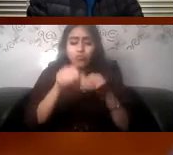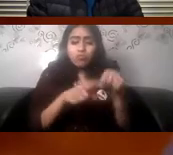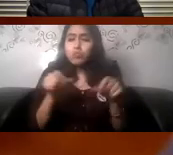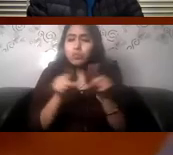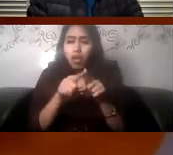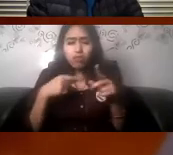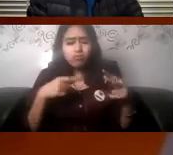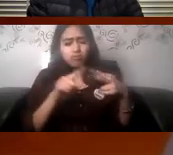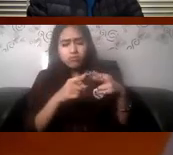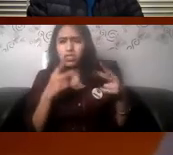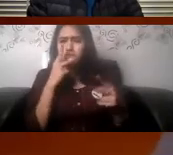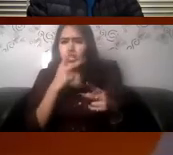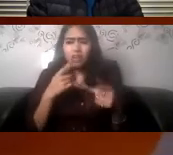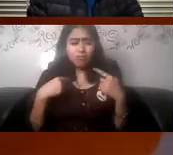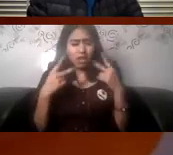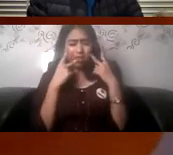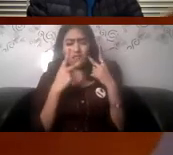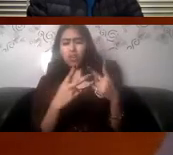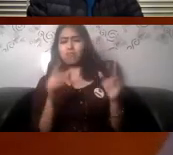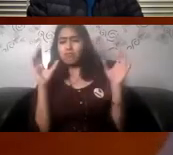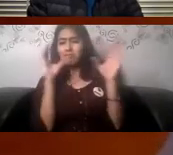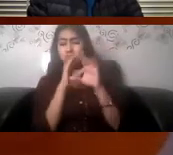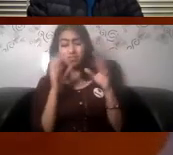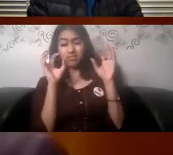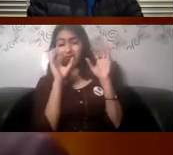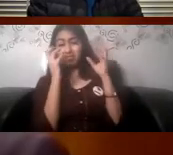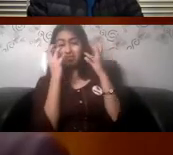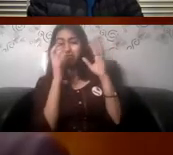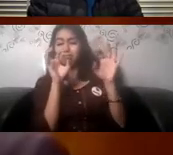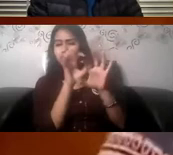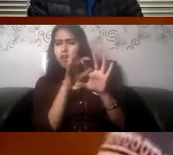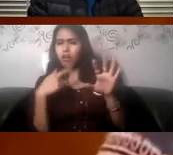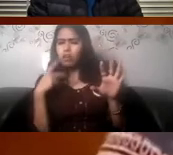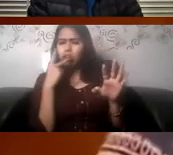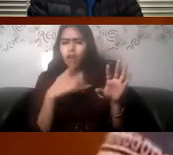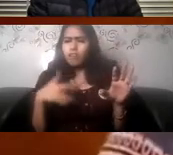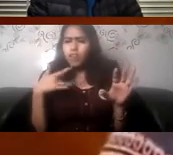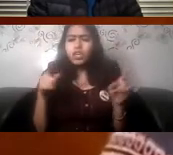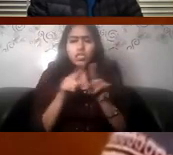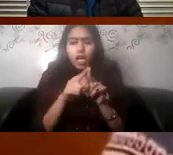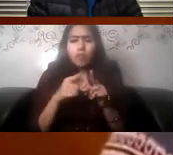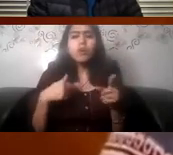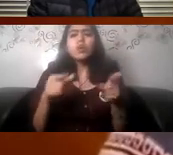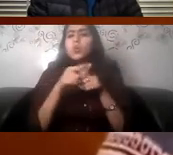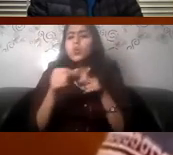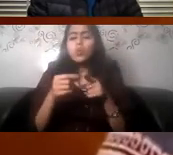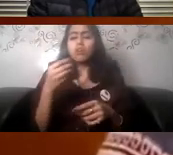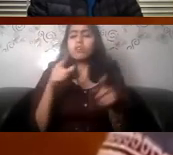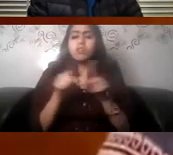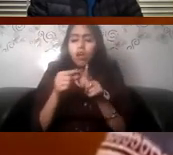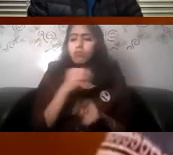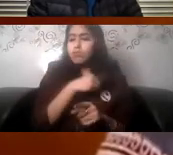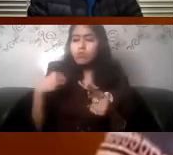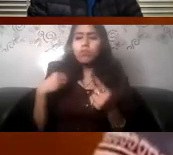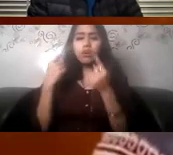ऊपर कर रहा हूँ वो देख नहीं पा रहा हूँ, कुछ धुंधला नजर आ रहा है। हम लोग डॉक्टर साहब के पास गए, उन्होंने पूरा